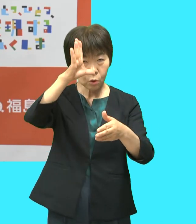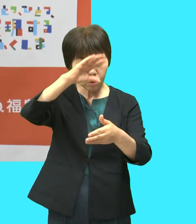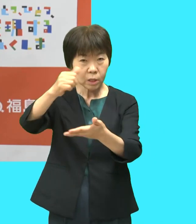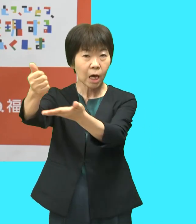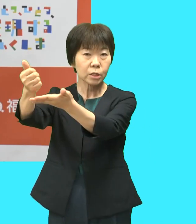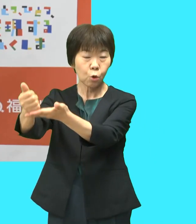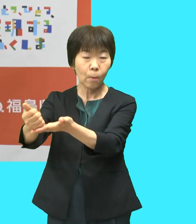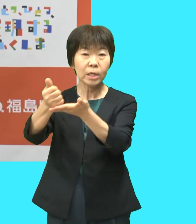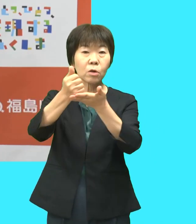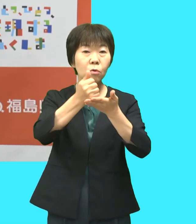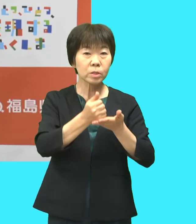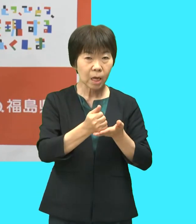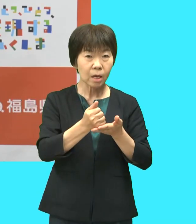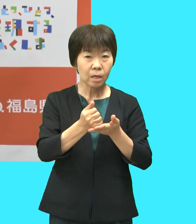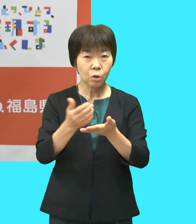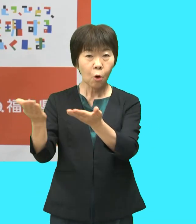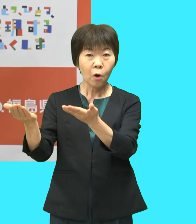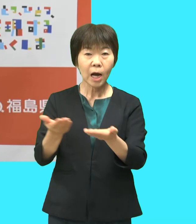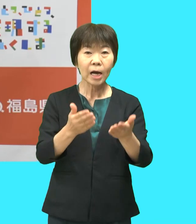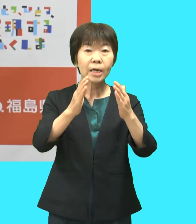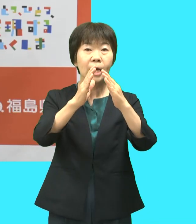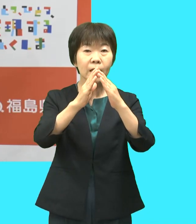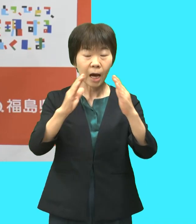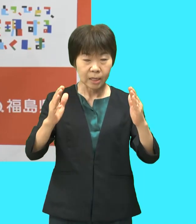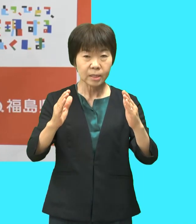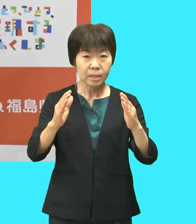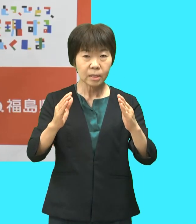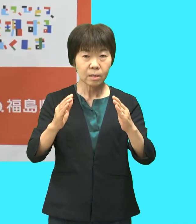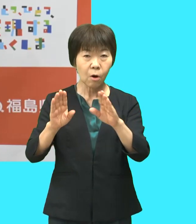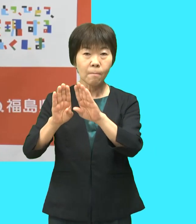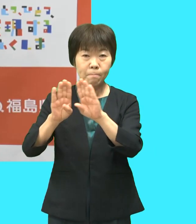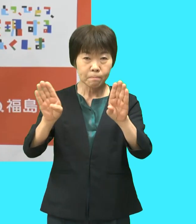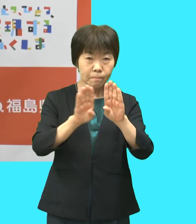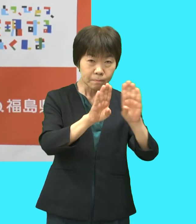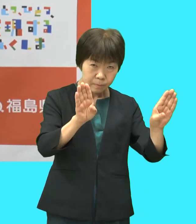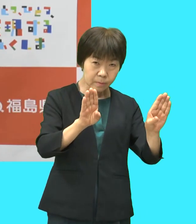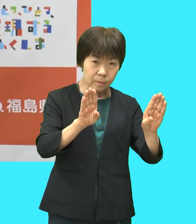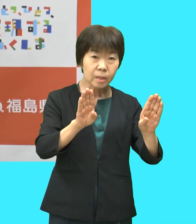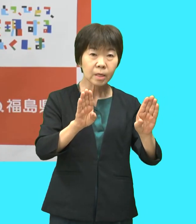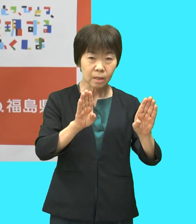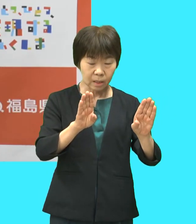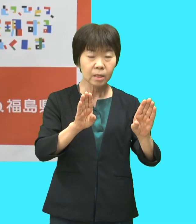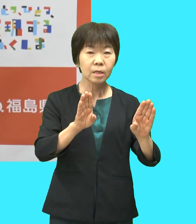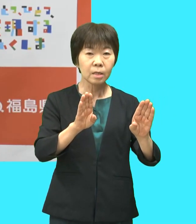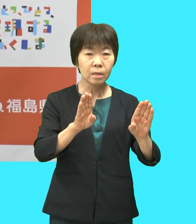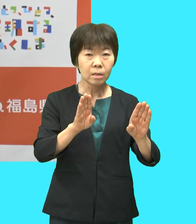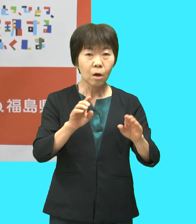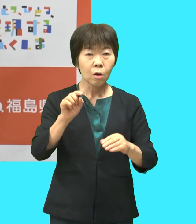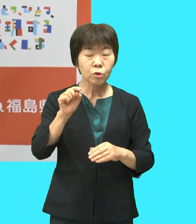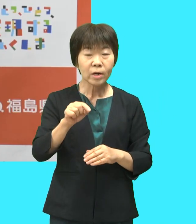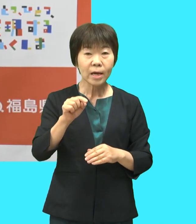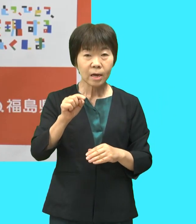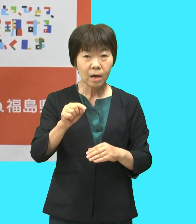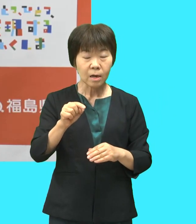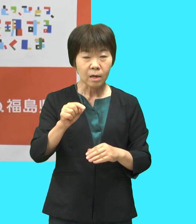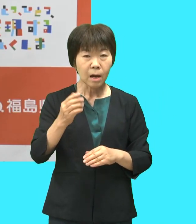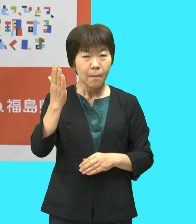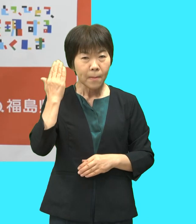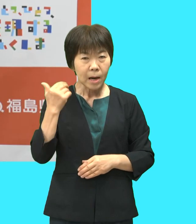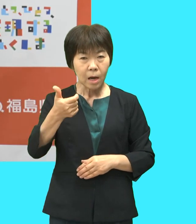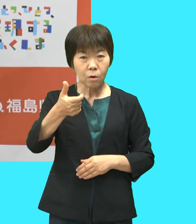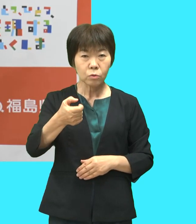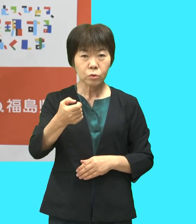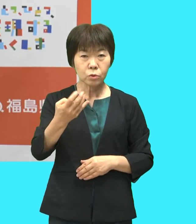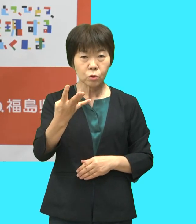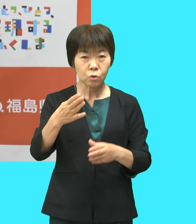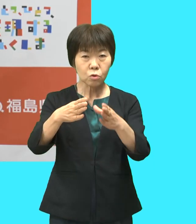きをしてのレセプション、こういったものを頻繁に開催をしていただきまして、それが当時54の